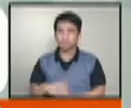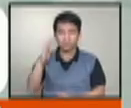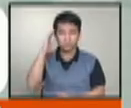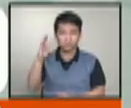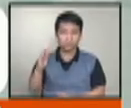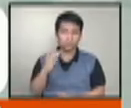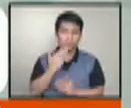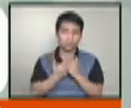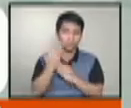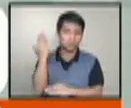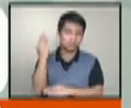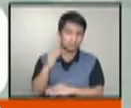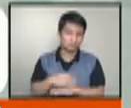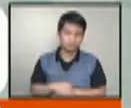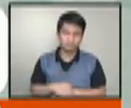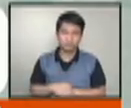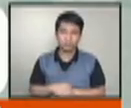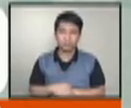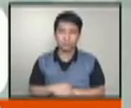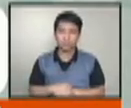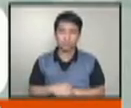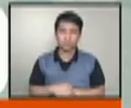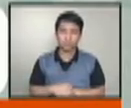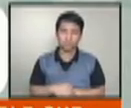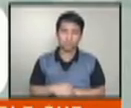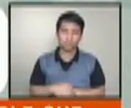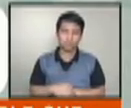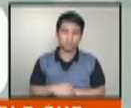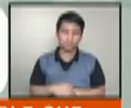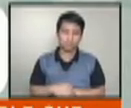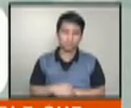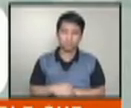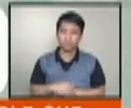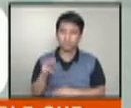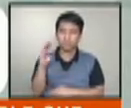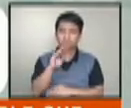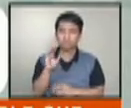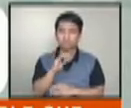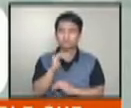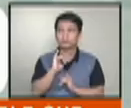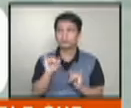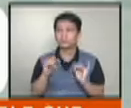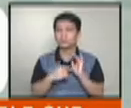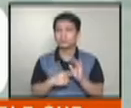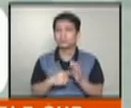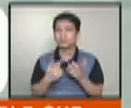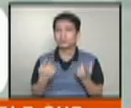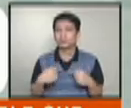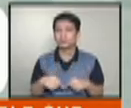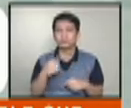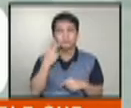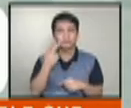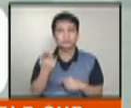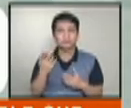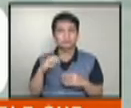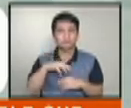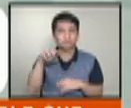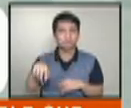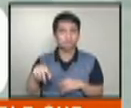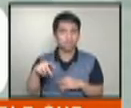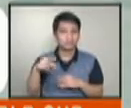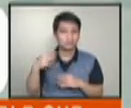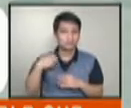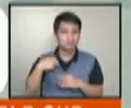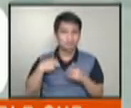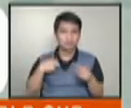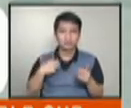Magandang tanghali po at advance Merry Christmas and Happy New Year po. Thank you po. Same to you, sir. So, sir, palagyan naman tayo ng police visibility